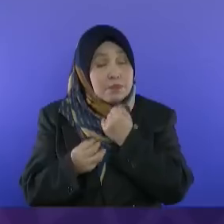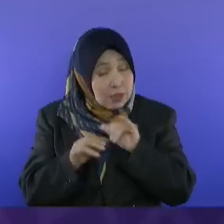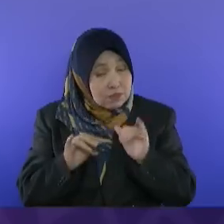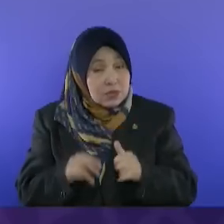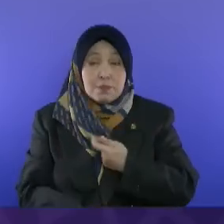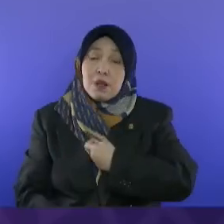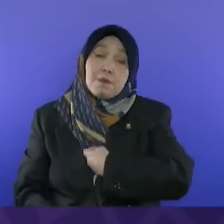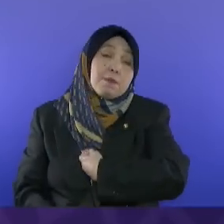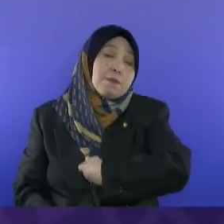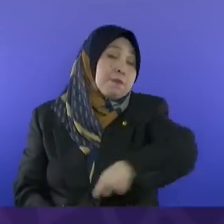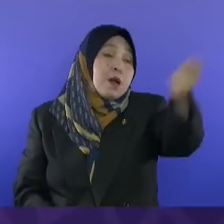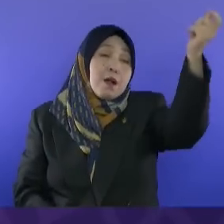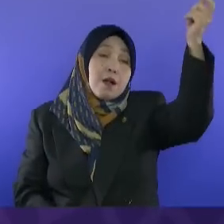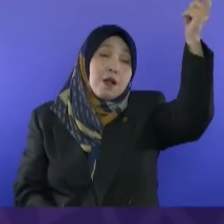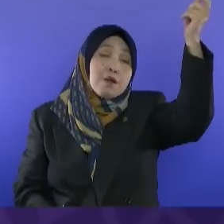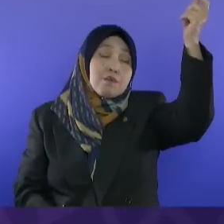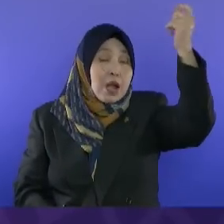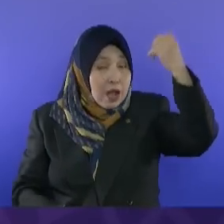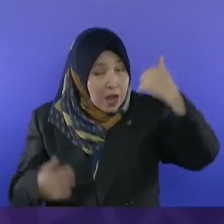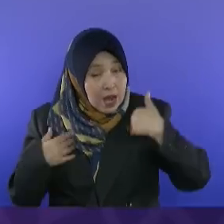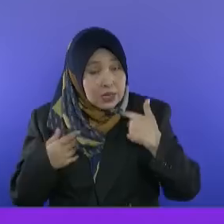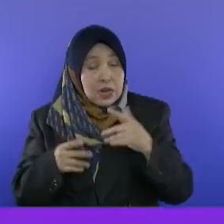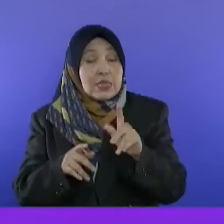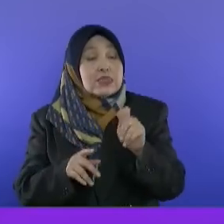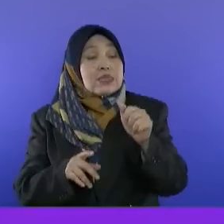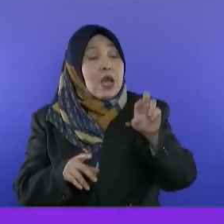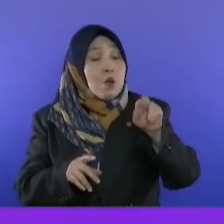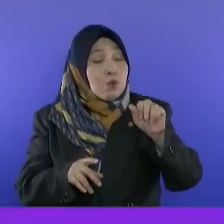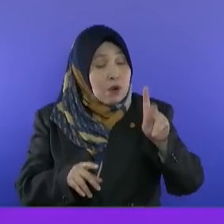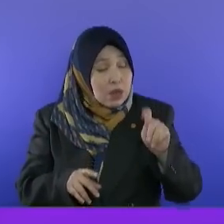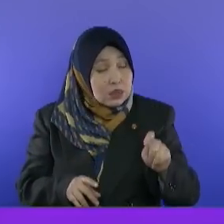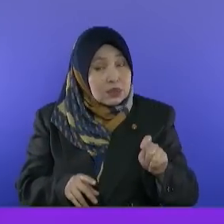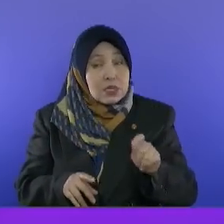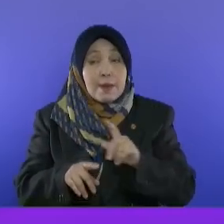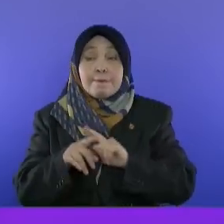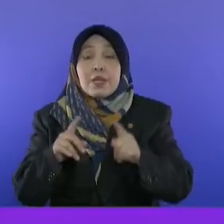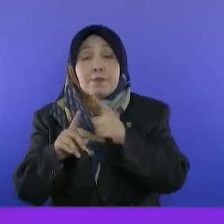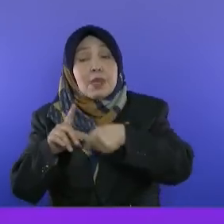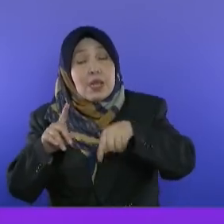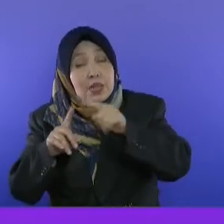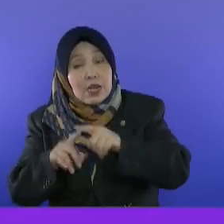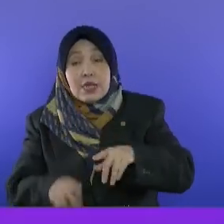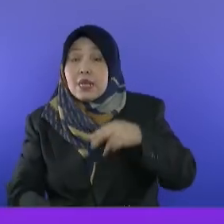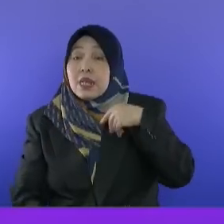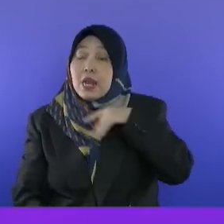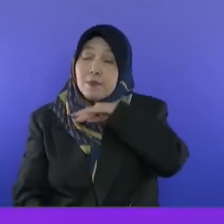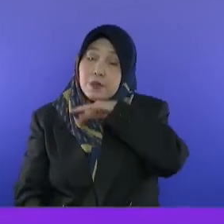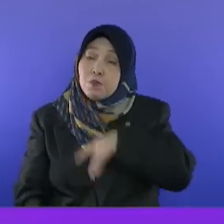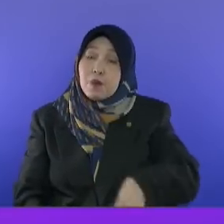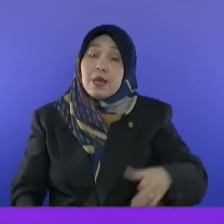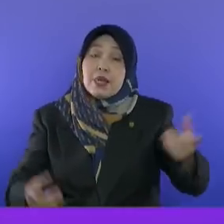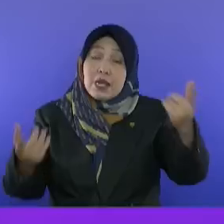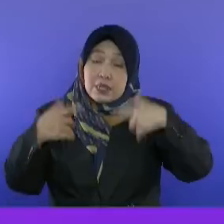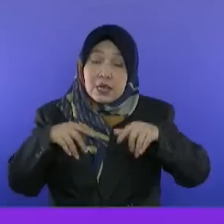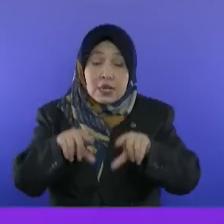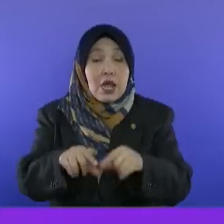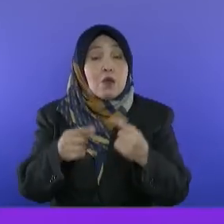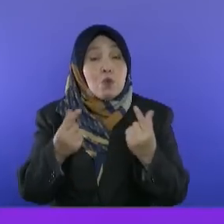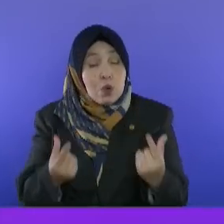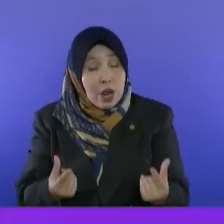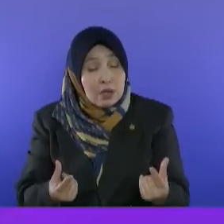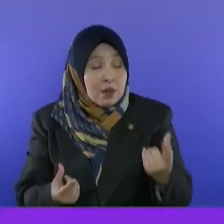limpasannya maksudnya dia ada Taurat jadi Bila Nabi Muhammad datang dengan Quran ini